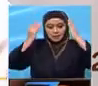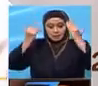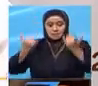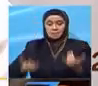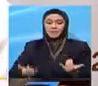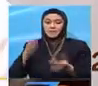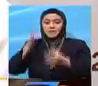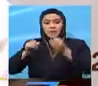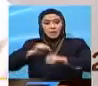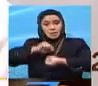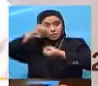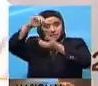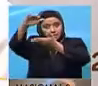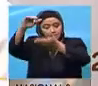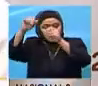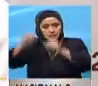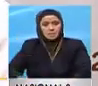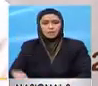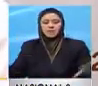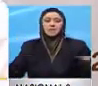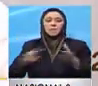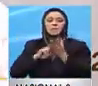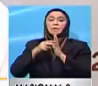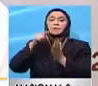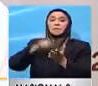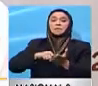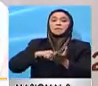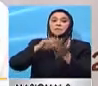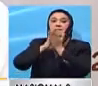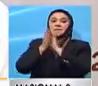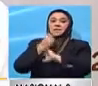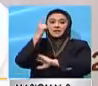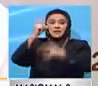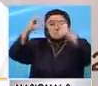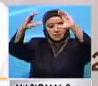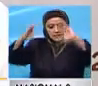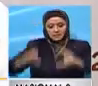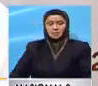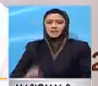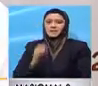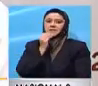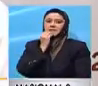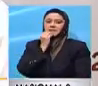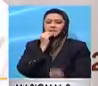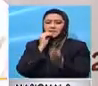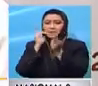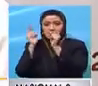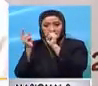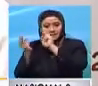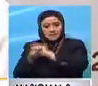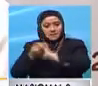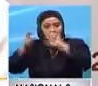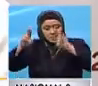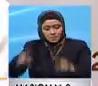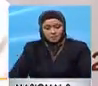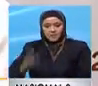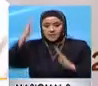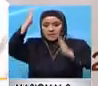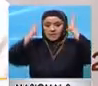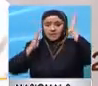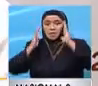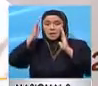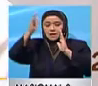ini boleh menjadi satu perubahan di dalam cara pemakanan rakyat Malaysia, ini akan